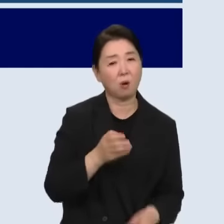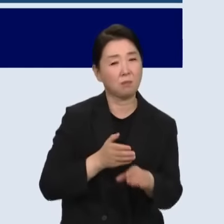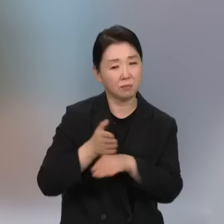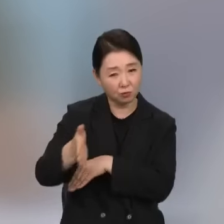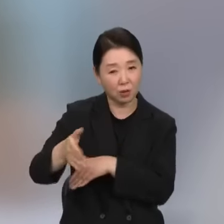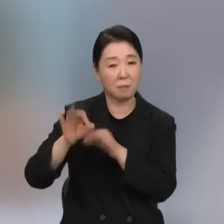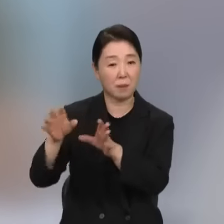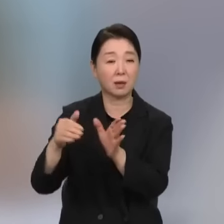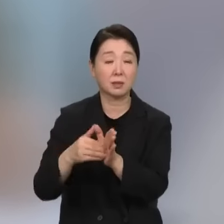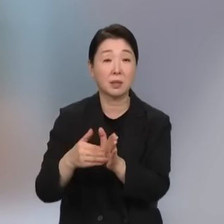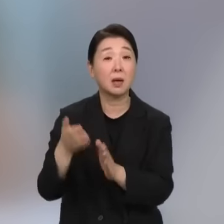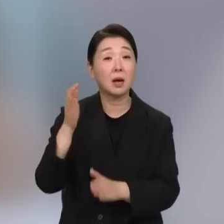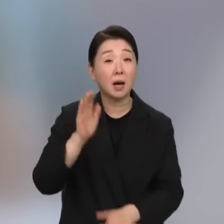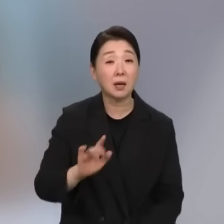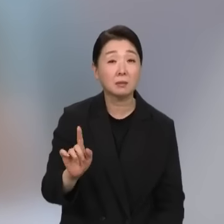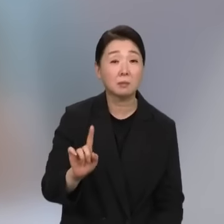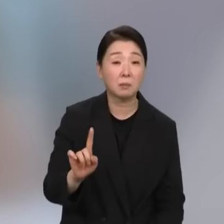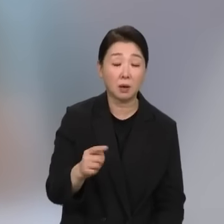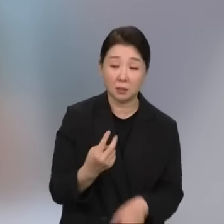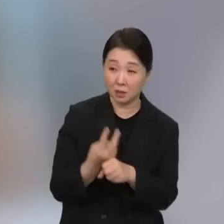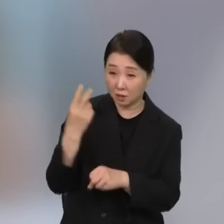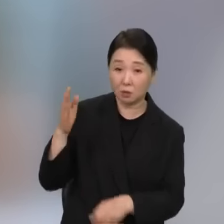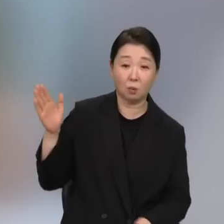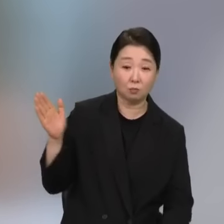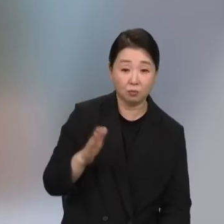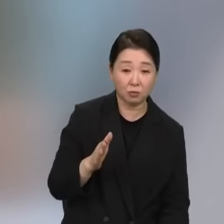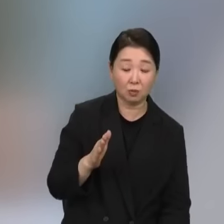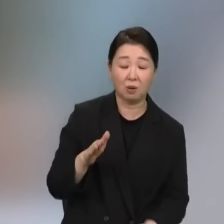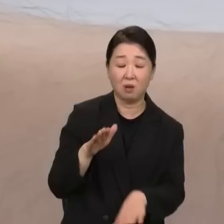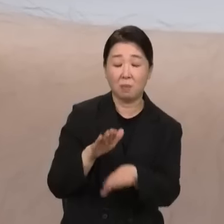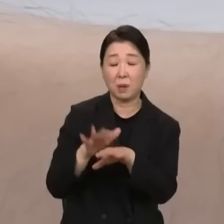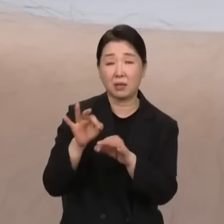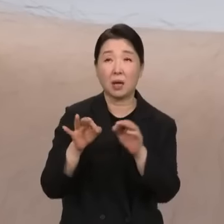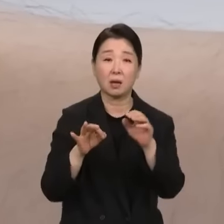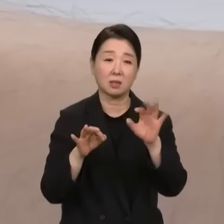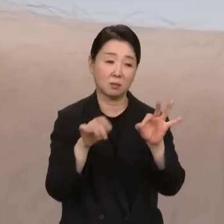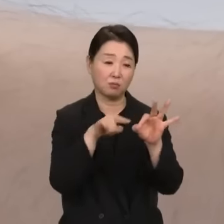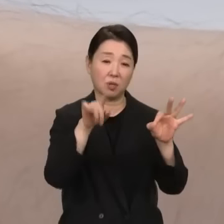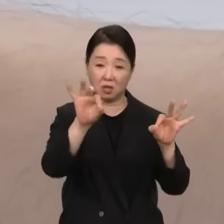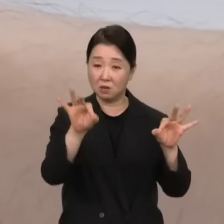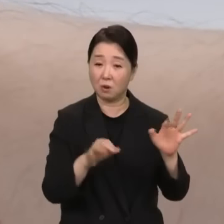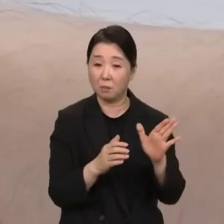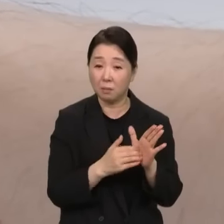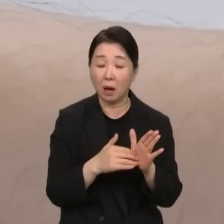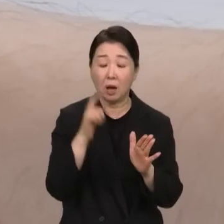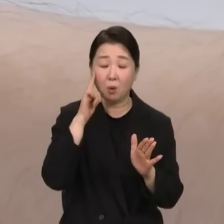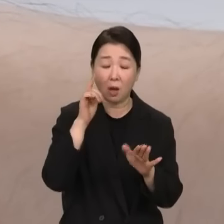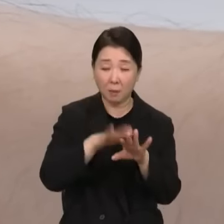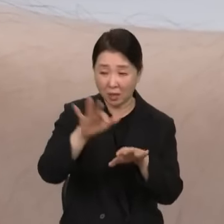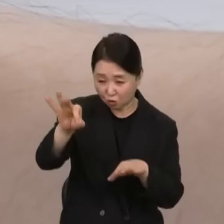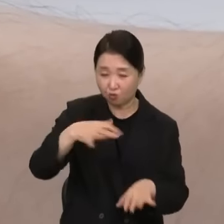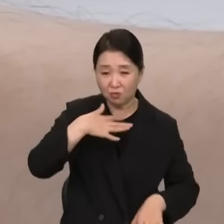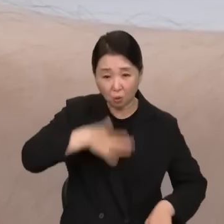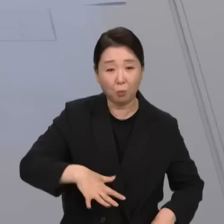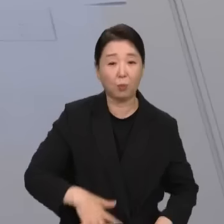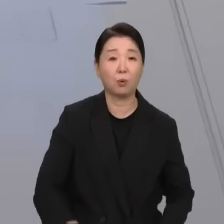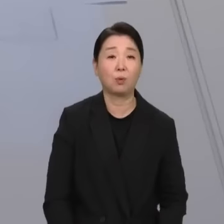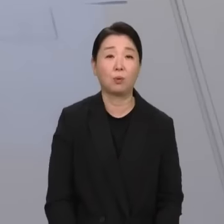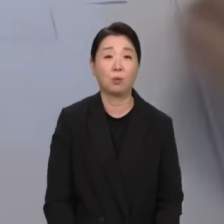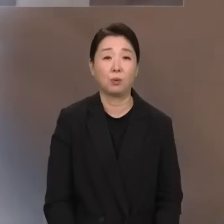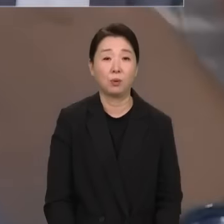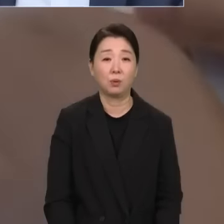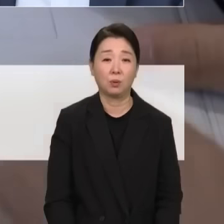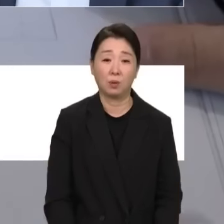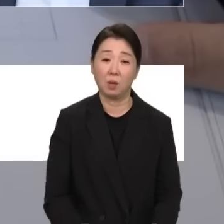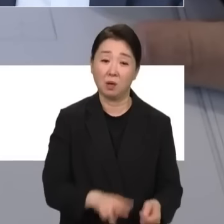넘습니다. 하지만 2년 전부턴 배당은 10분의 1 토막이 났고 아예 끊긴 적도 있습니다.